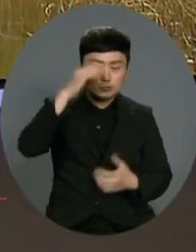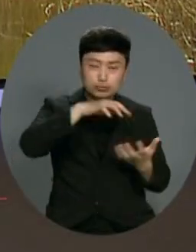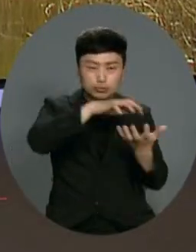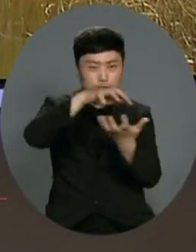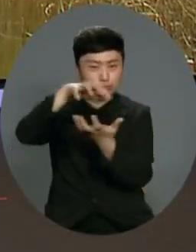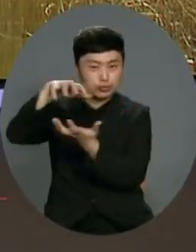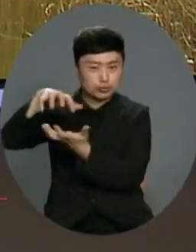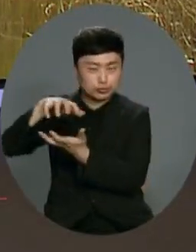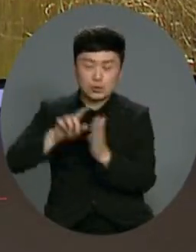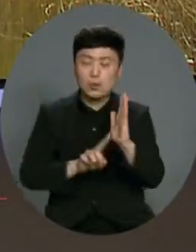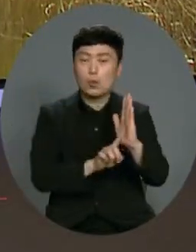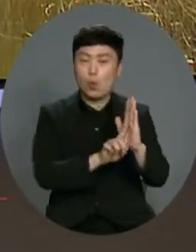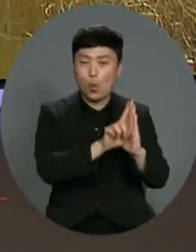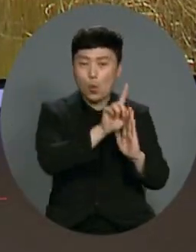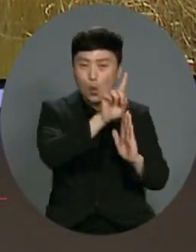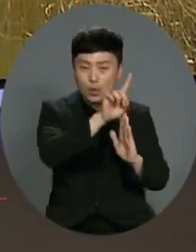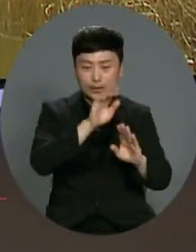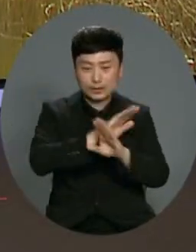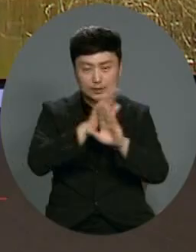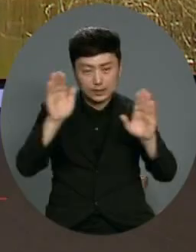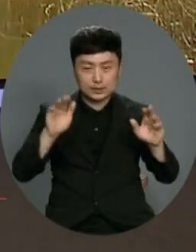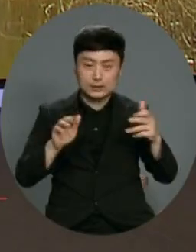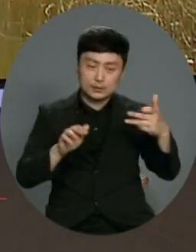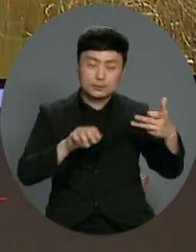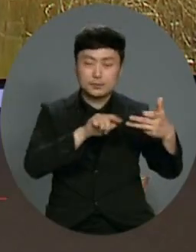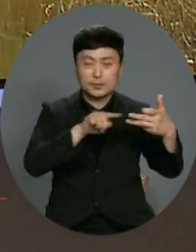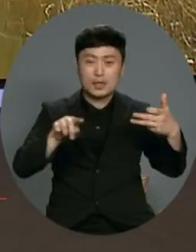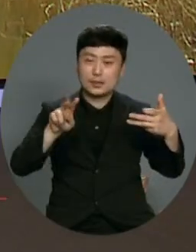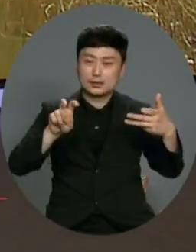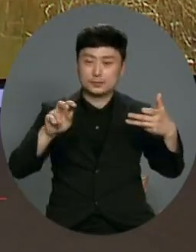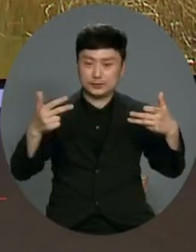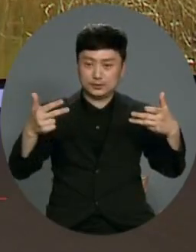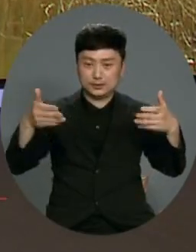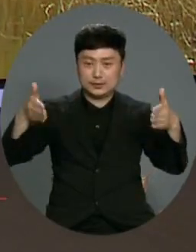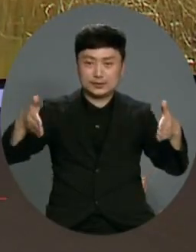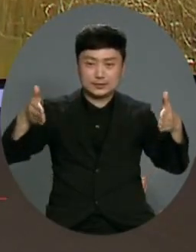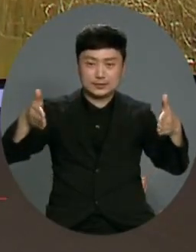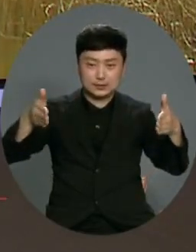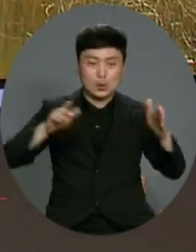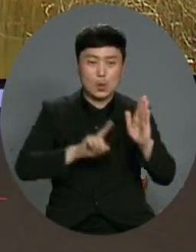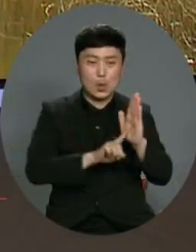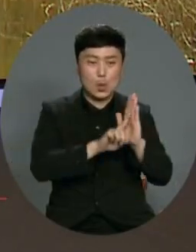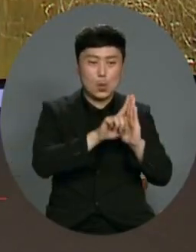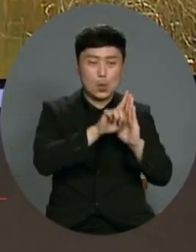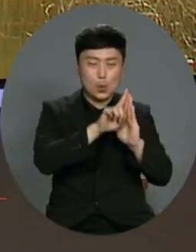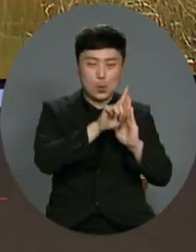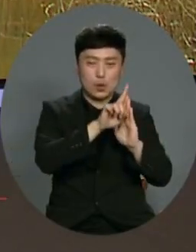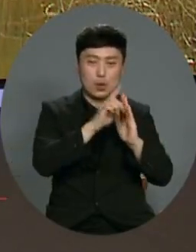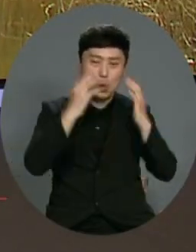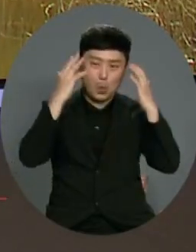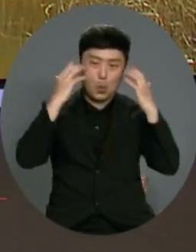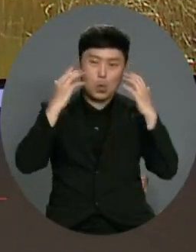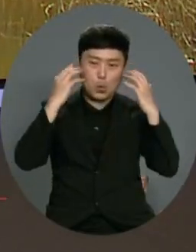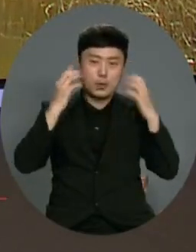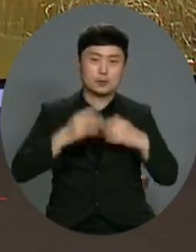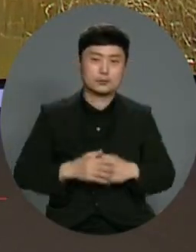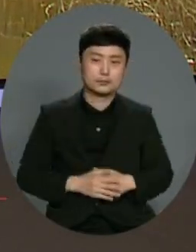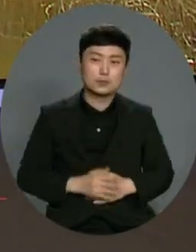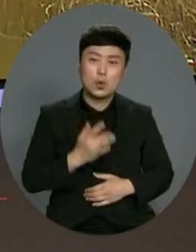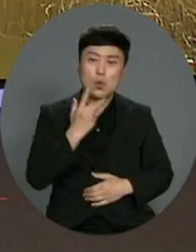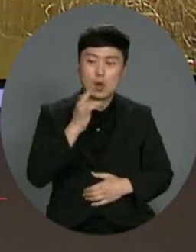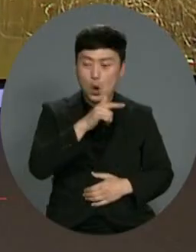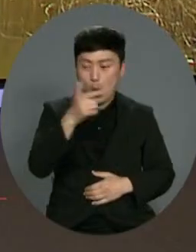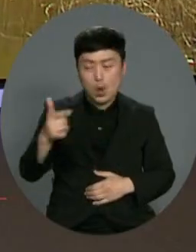평면보다 높은 기온 이어지겠고요 낮에는 18도에서 27도 보이며 조금 덥게 느껴지겠습니다 한편 화요일